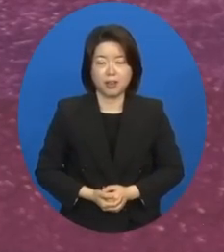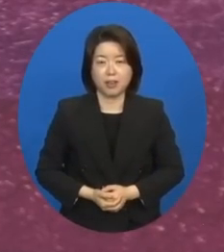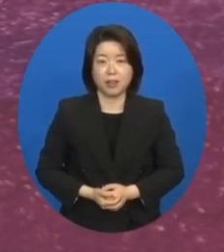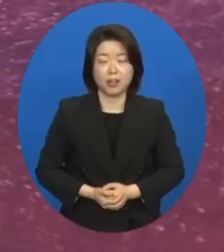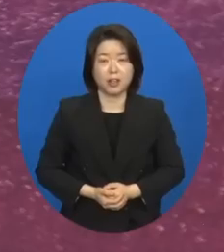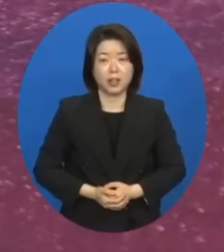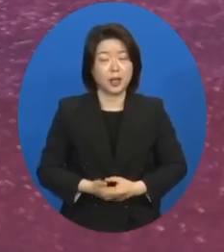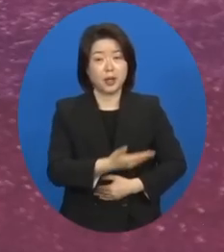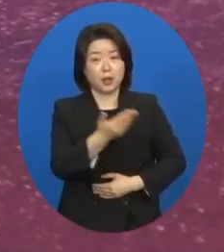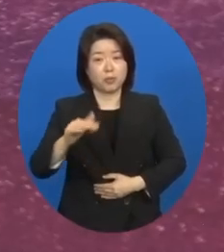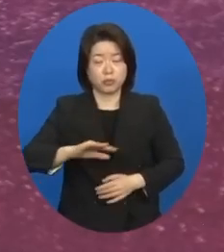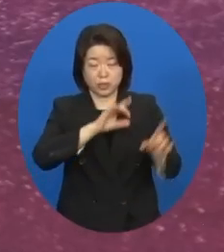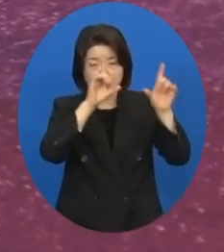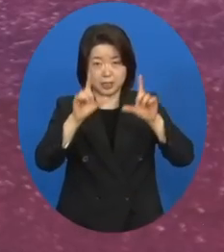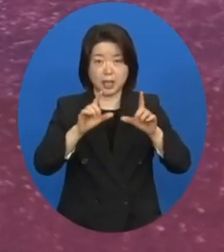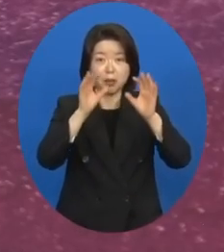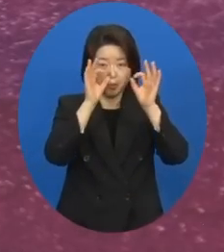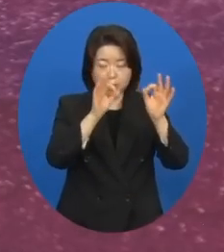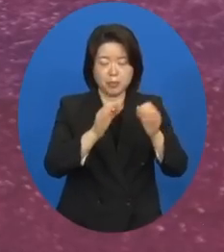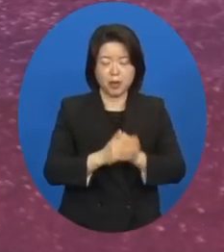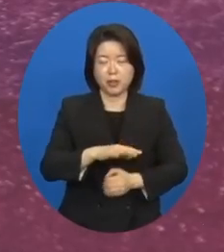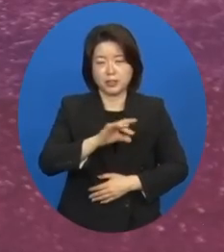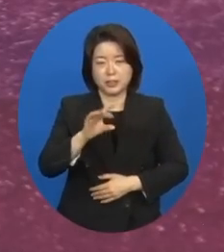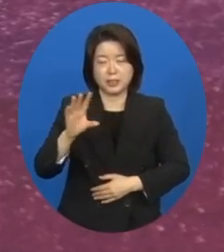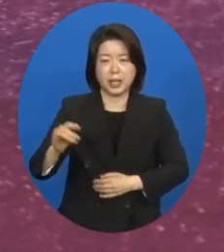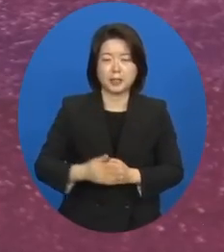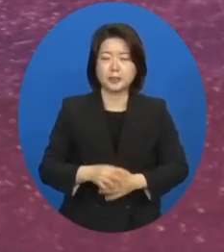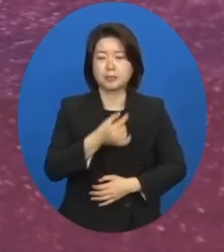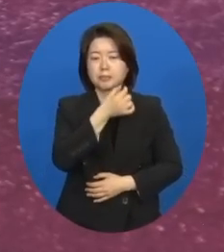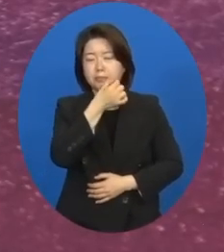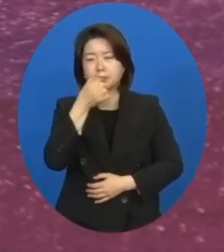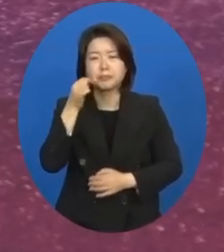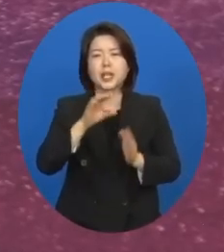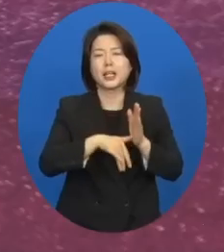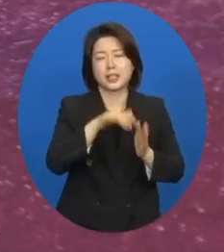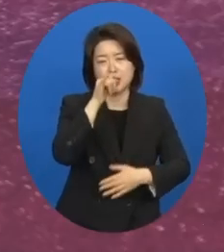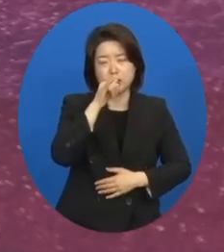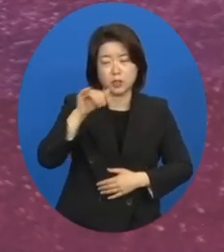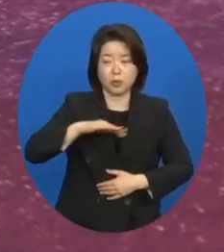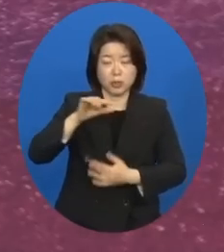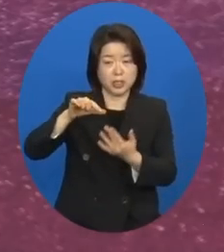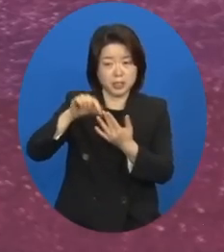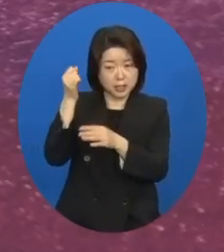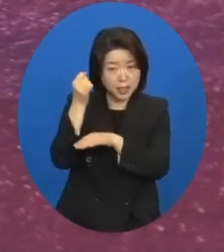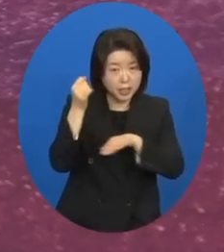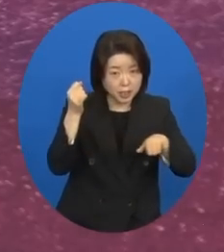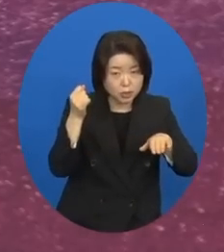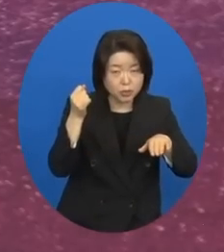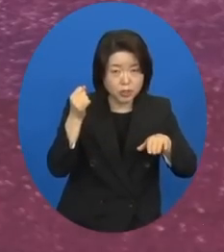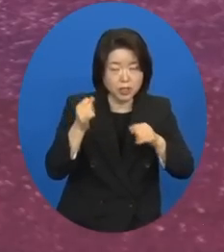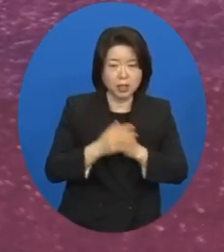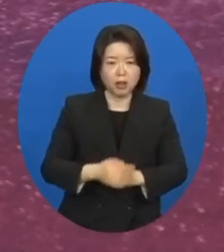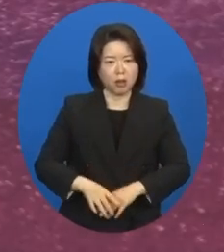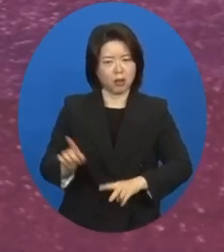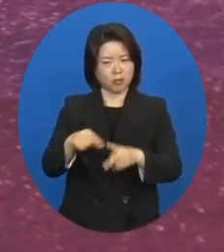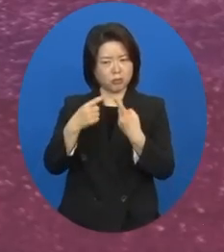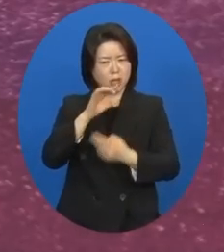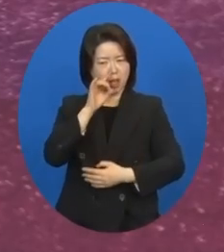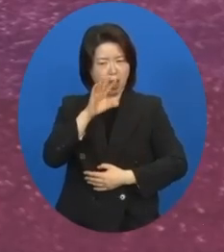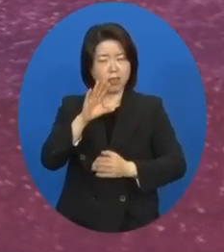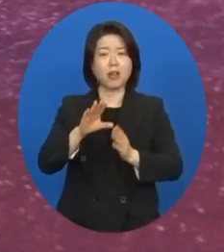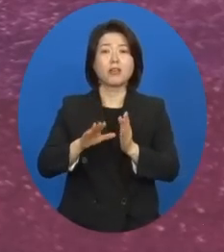우리의 삶에는 때로는 이처럼 침묵해야 될 때도 있고 우리의 선택의 기준이 납득되지 않을